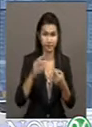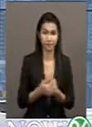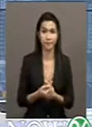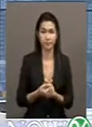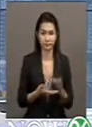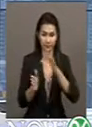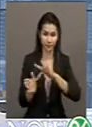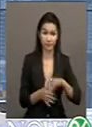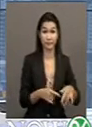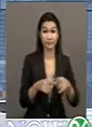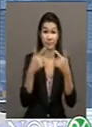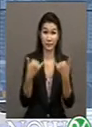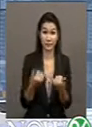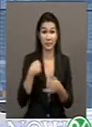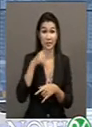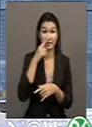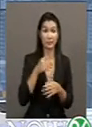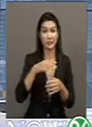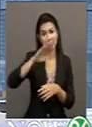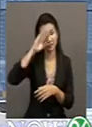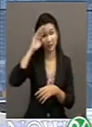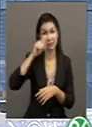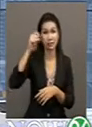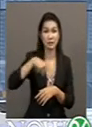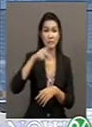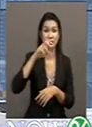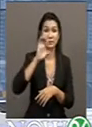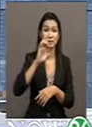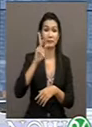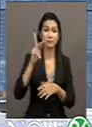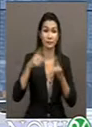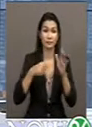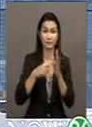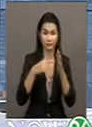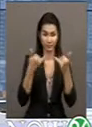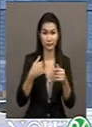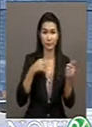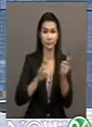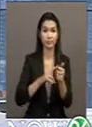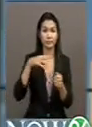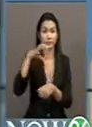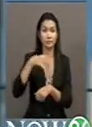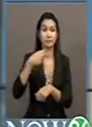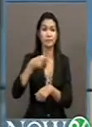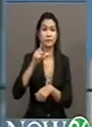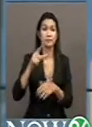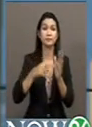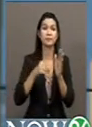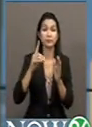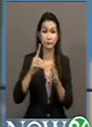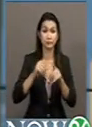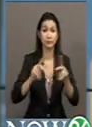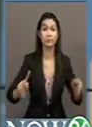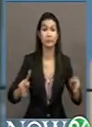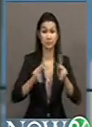เรื่องของไข้ซิก้าครับคุณผู้ชมตอนนี้มีสถานการณ์อัปเดตกันจากทางรองปลัดกระทรวงสาธารณสุขคุณหมอสุวรรณชัยวัฒนายิ่